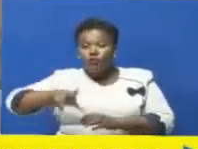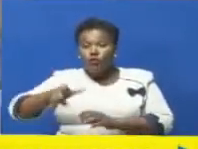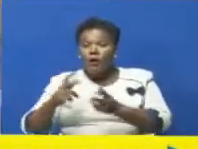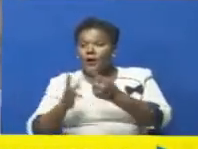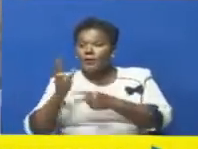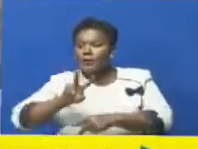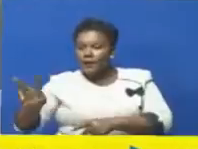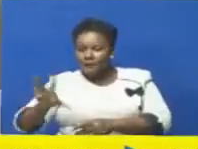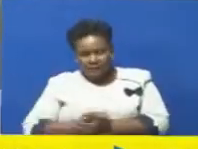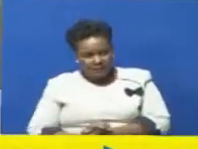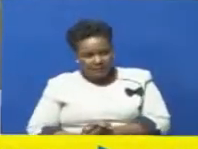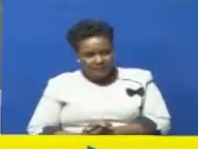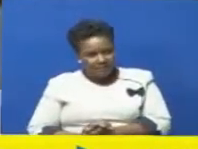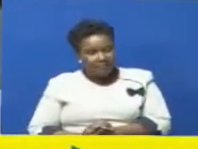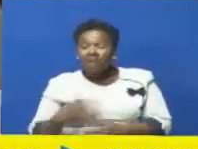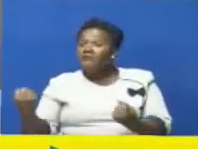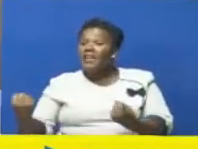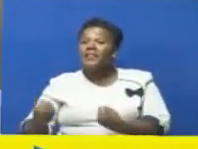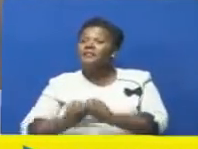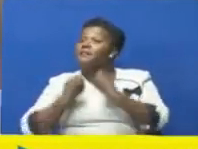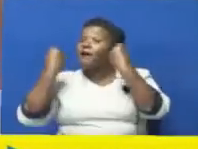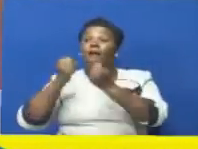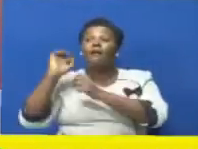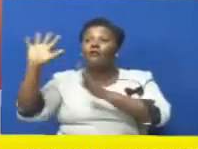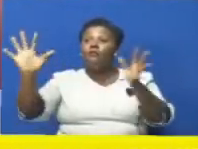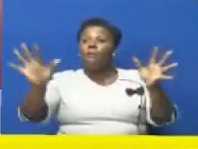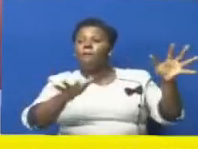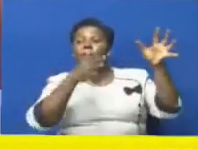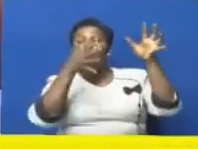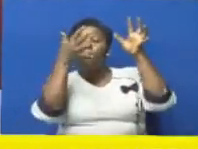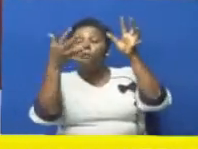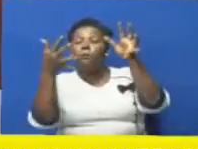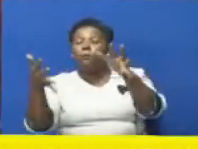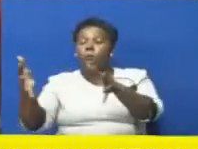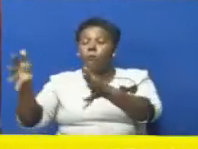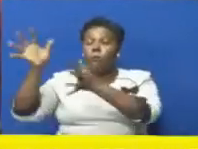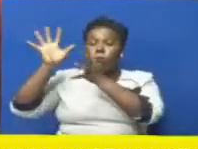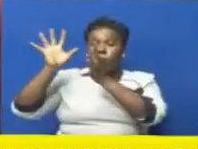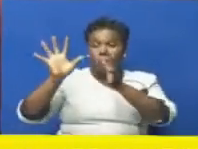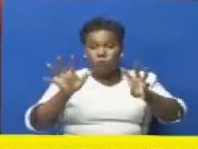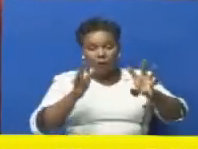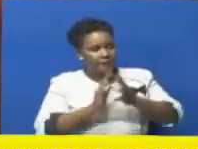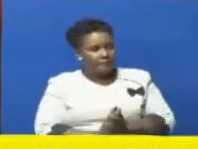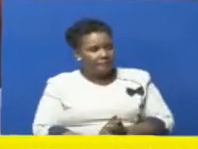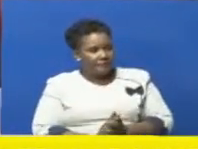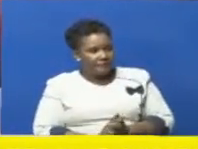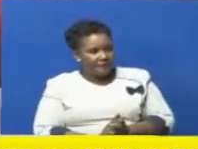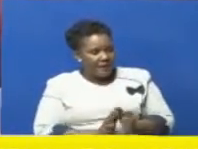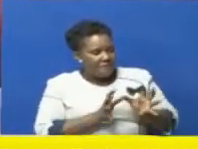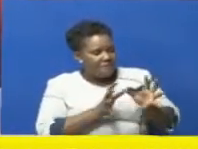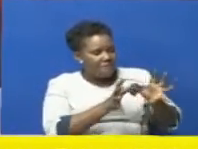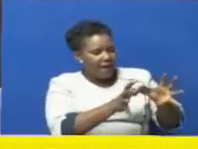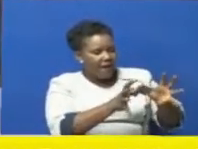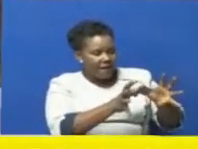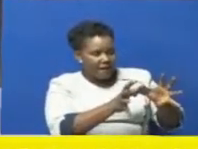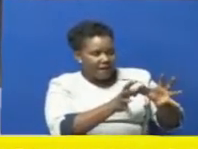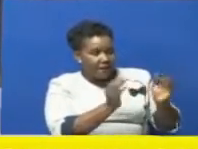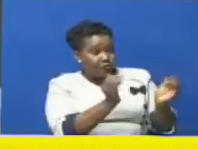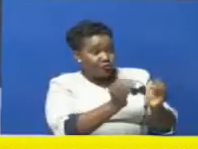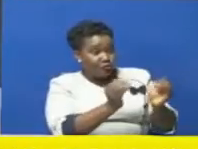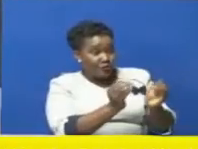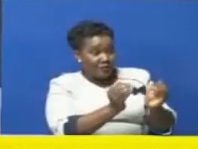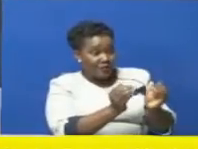na kimbunga. Kuna magara 31 yaliyoezuliwa